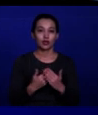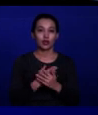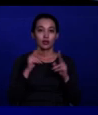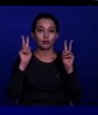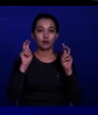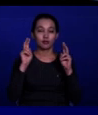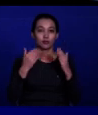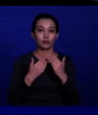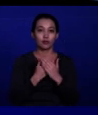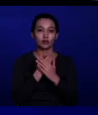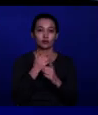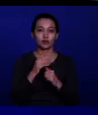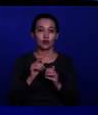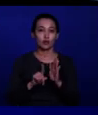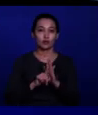mavzuga o'tsak.